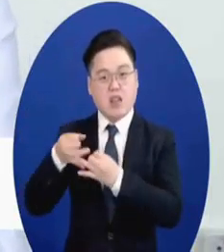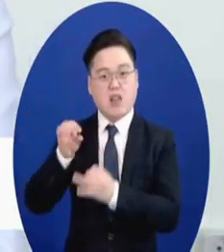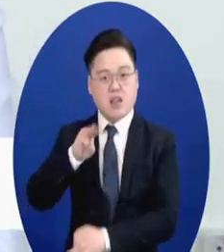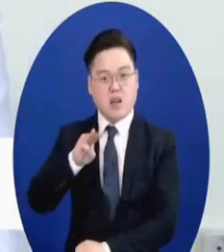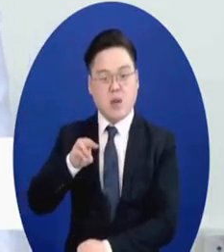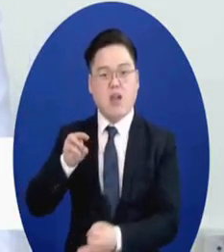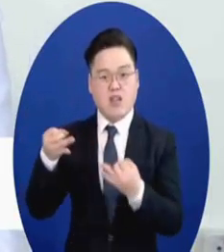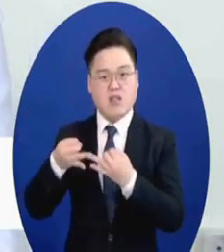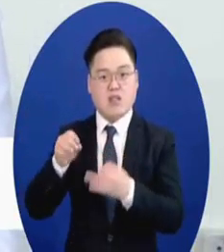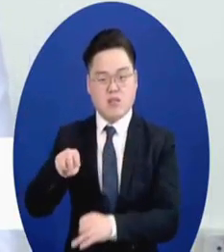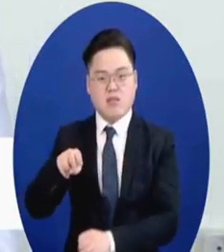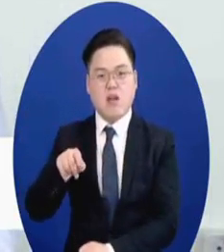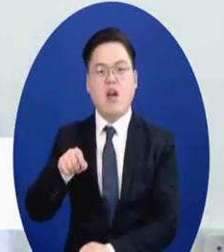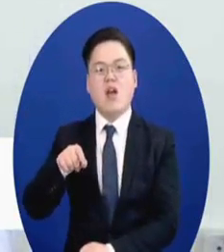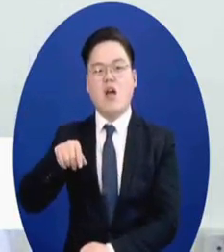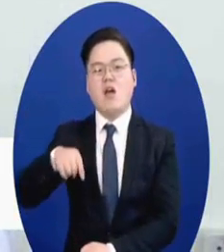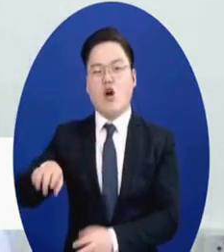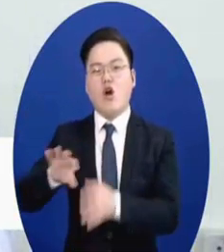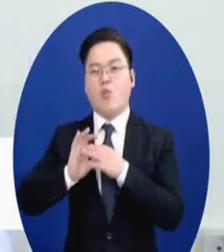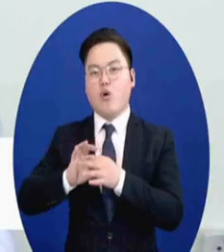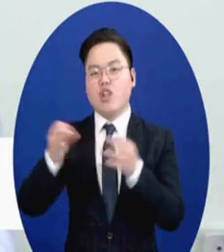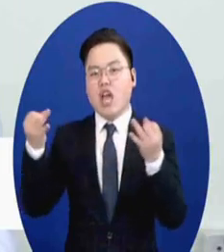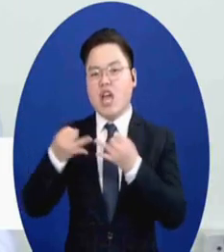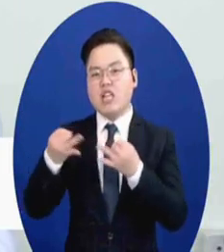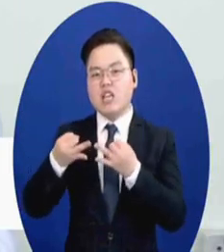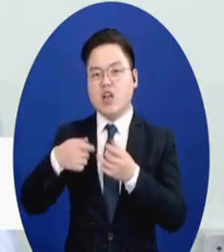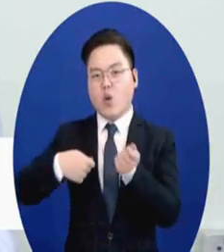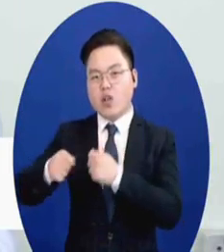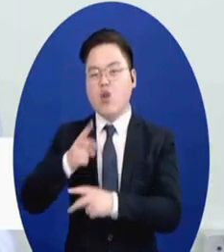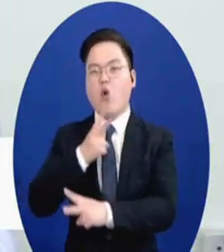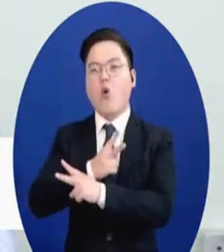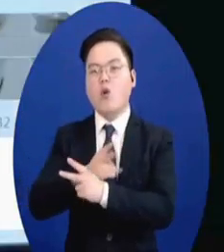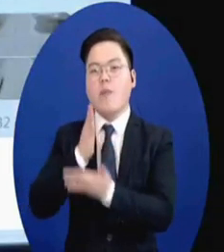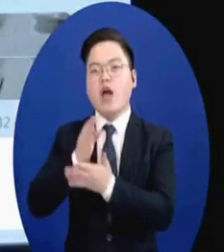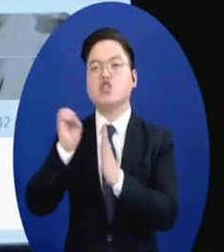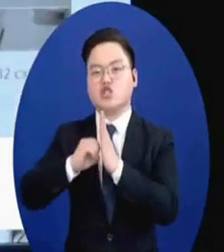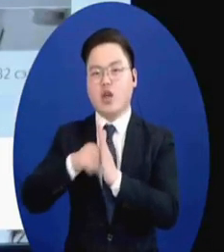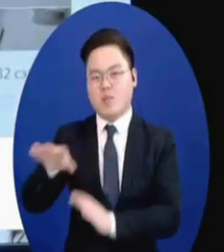явж шүү дээ. Тэгэхээр үүнтэй холбоотой орлуул цахим худалдааны хөлтэй байх хэрэгтэй байна гэж бид нар харж байгаа.